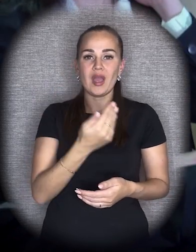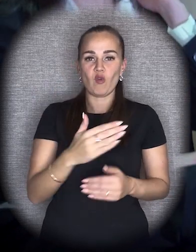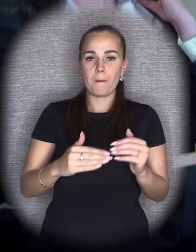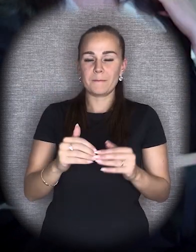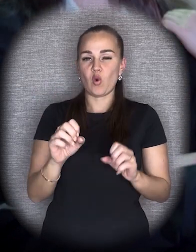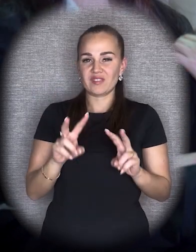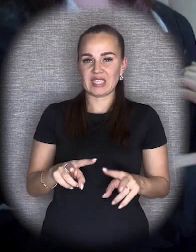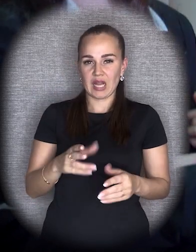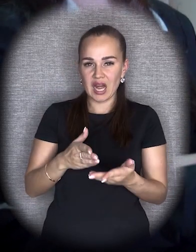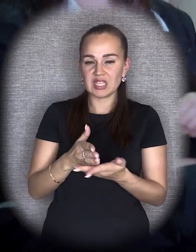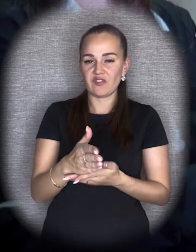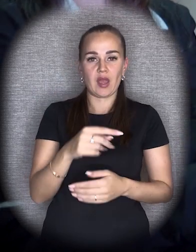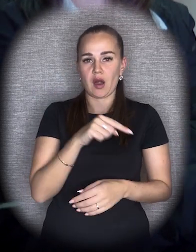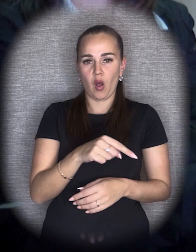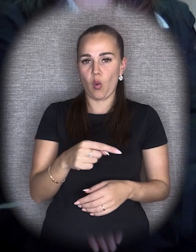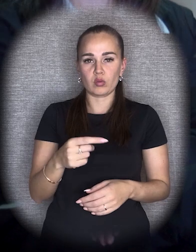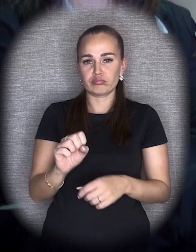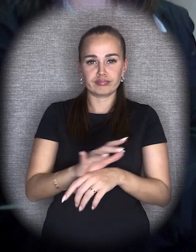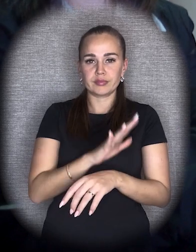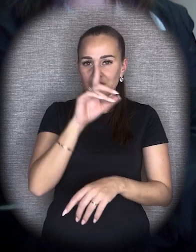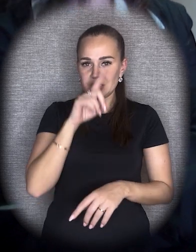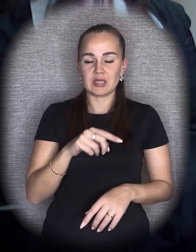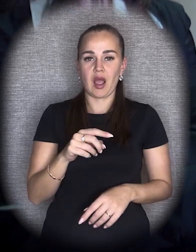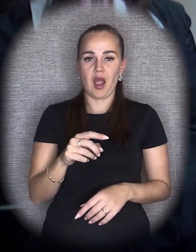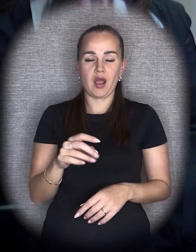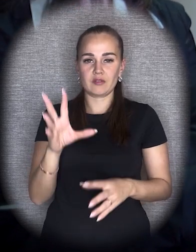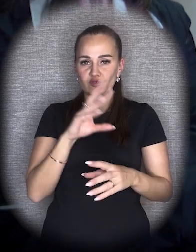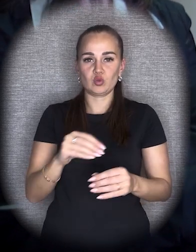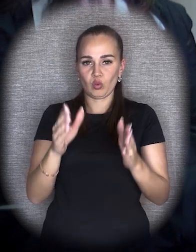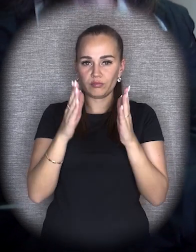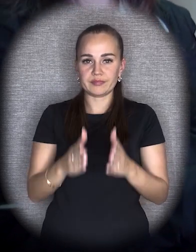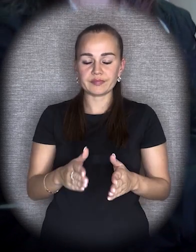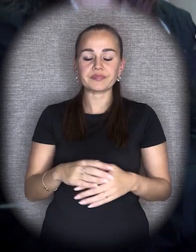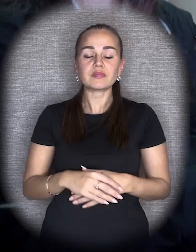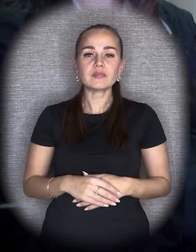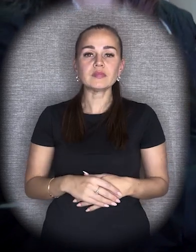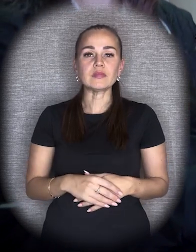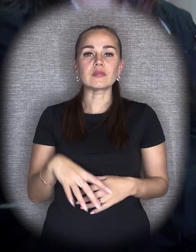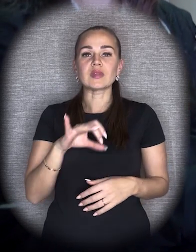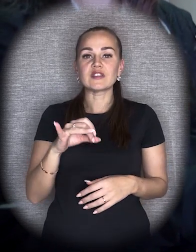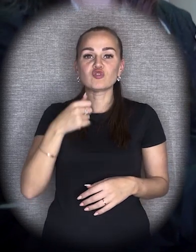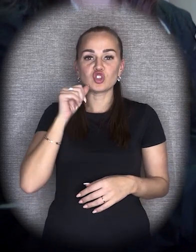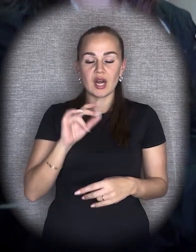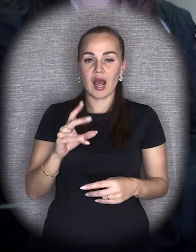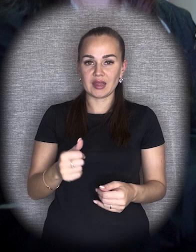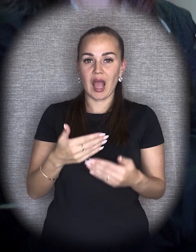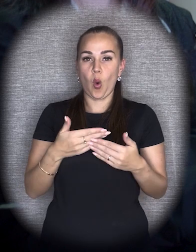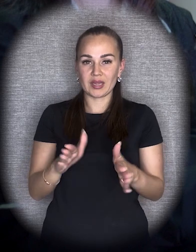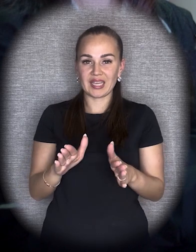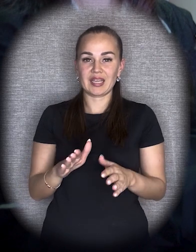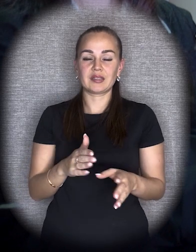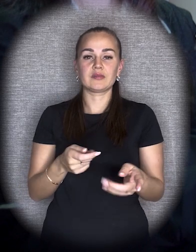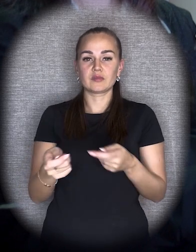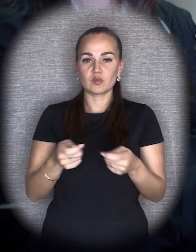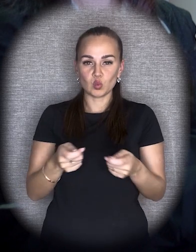ней ориентируюсь, наверное, так же, как хранители фонда скульптуры в своей скульптуре. И вот вчера на открытии